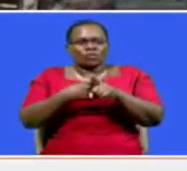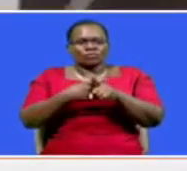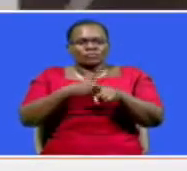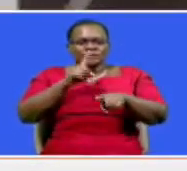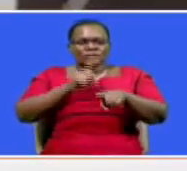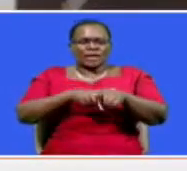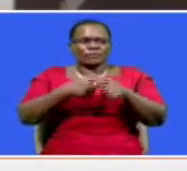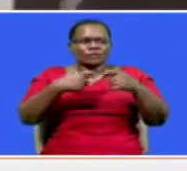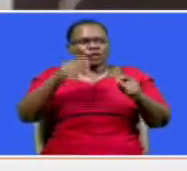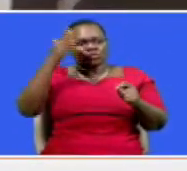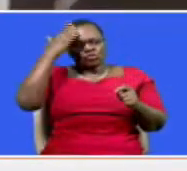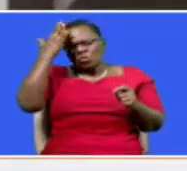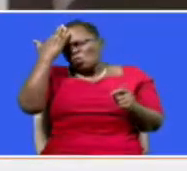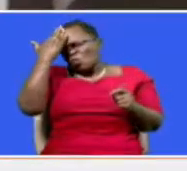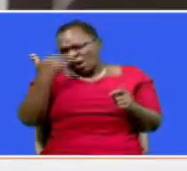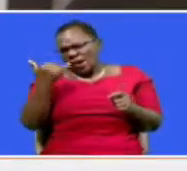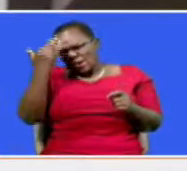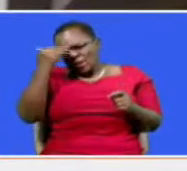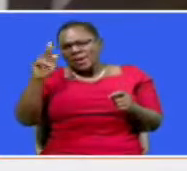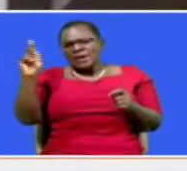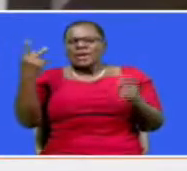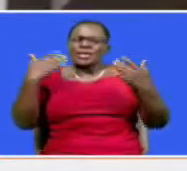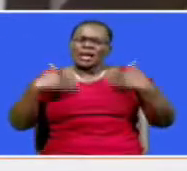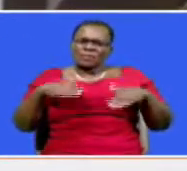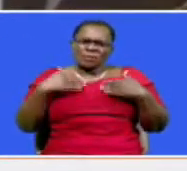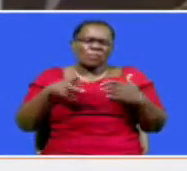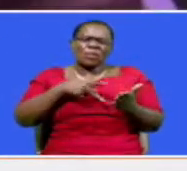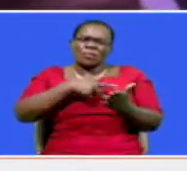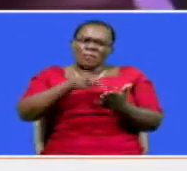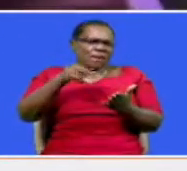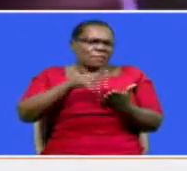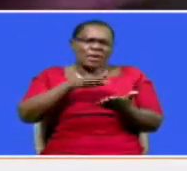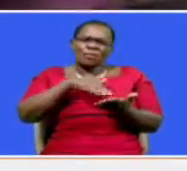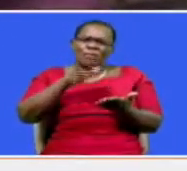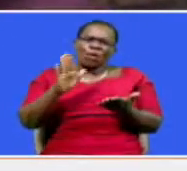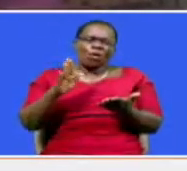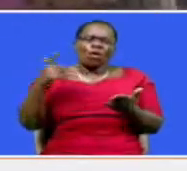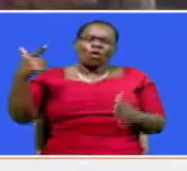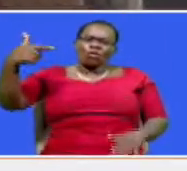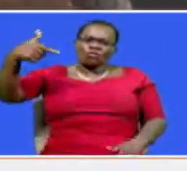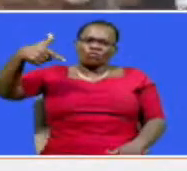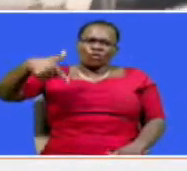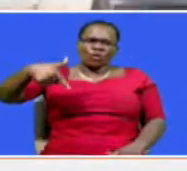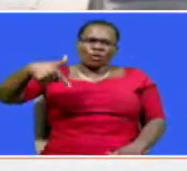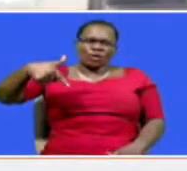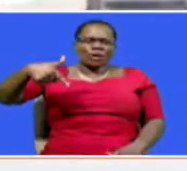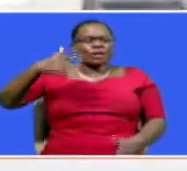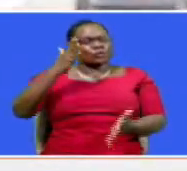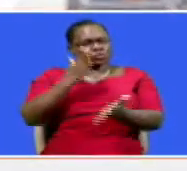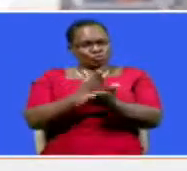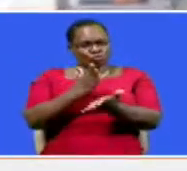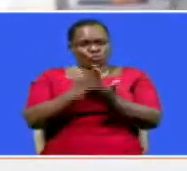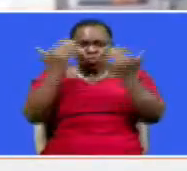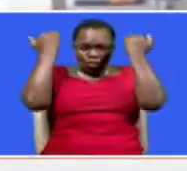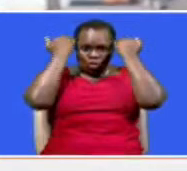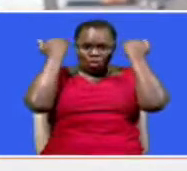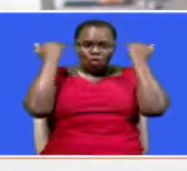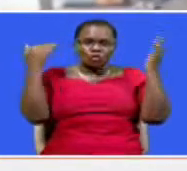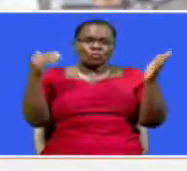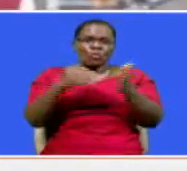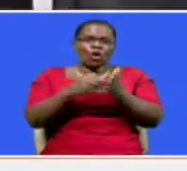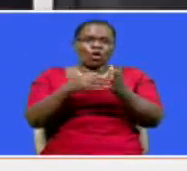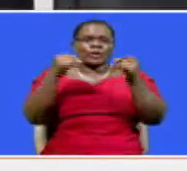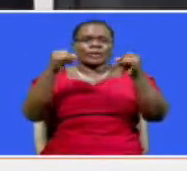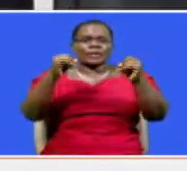zetu kubaini ni kwa nini hasa wa Kenya wanagharamikia bei ya juu ya mafuta. Licha mahakama kuzuia utekelezaji